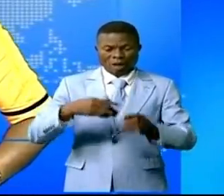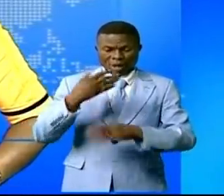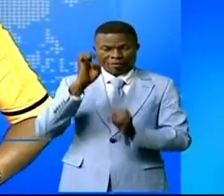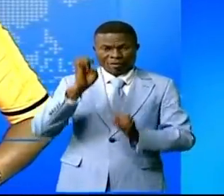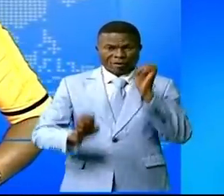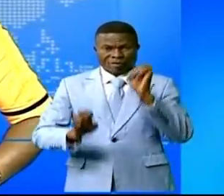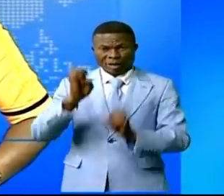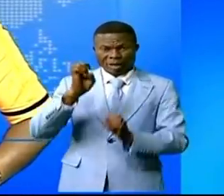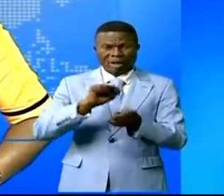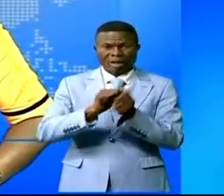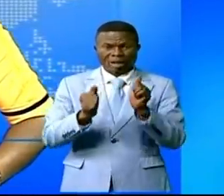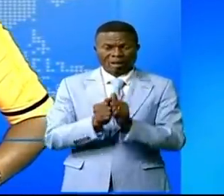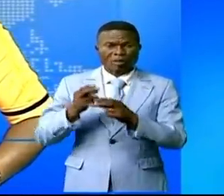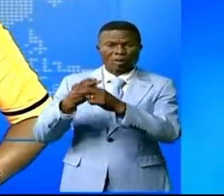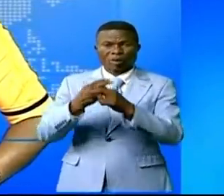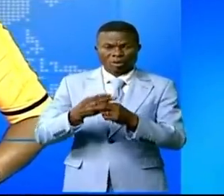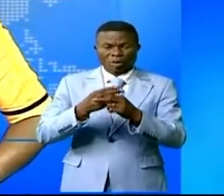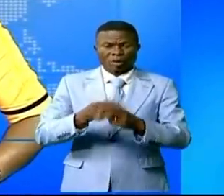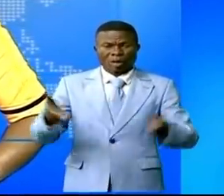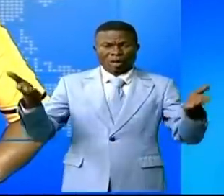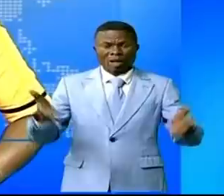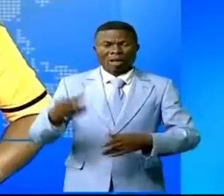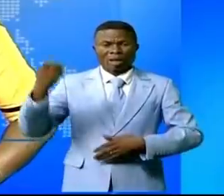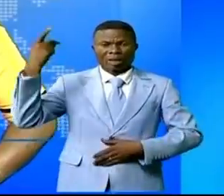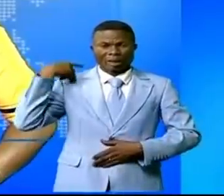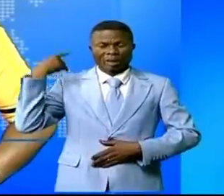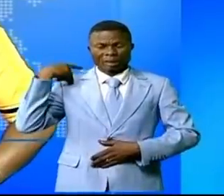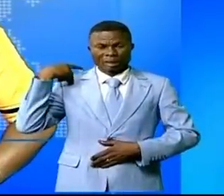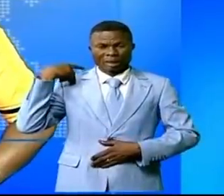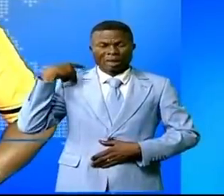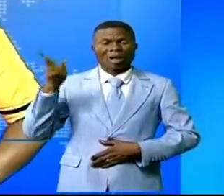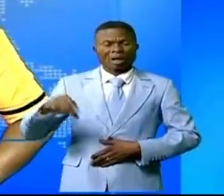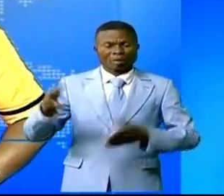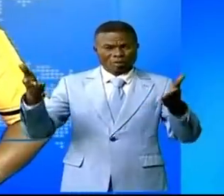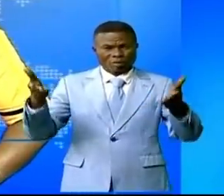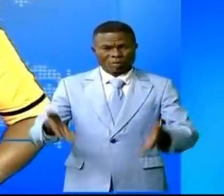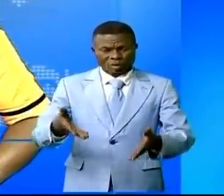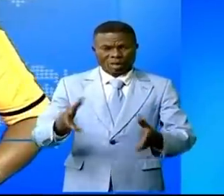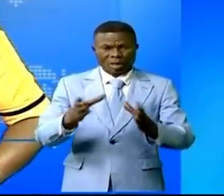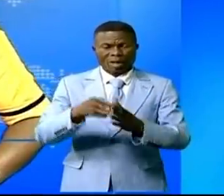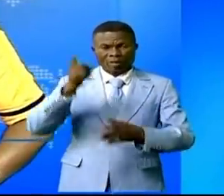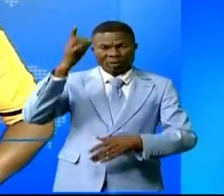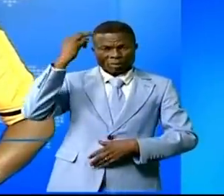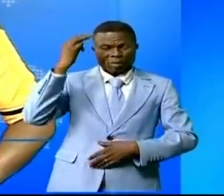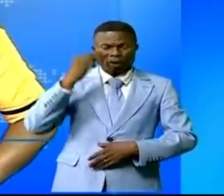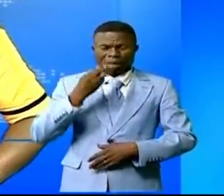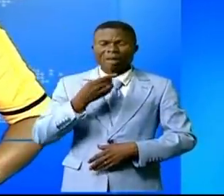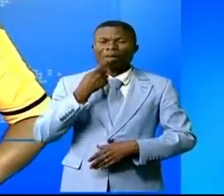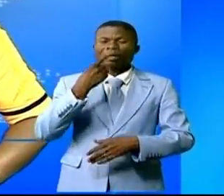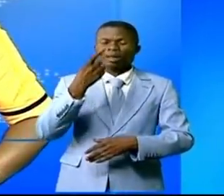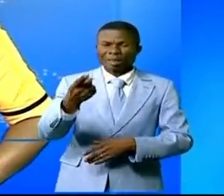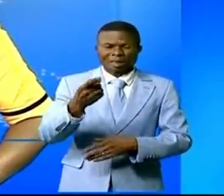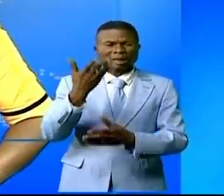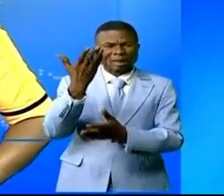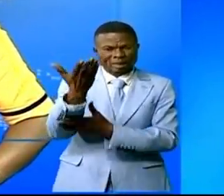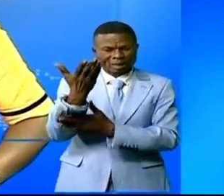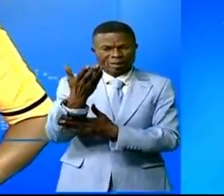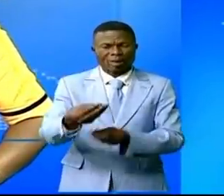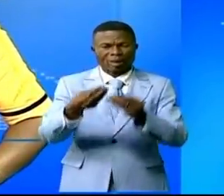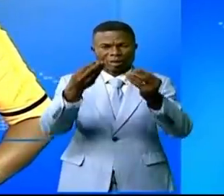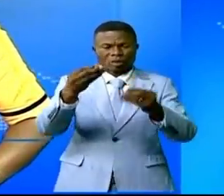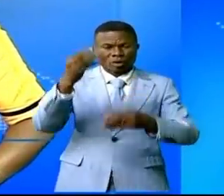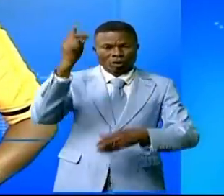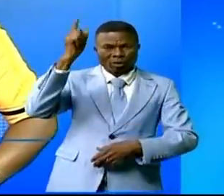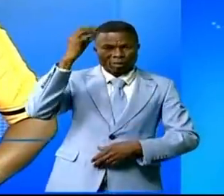de la situation sécuritaire en présence des députés de la province du Nord Kivu qui ont formulé quelques recommandations.